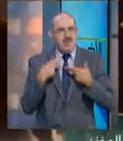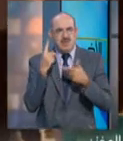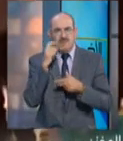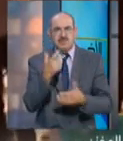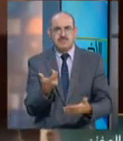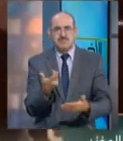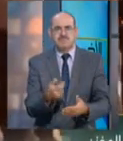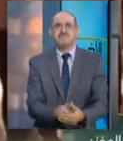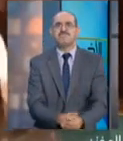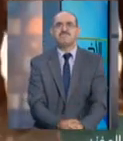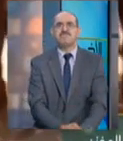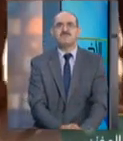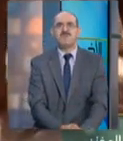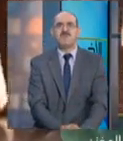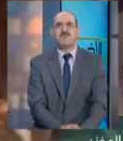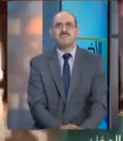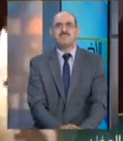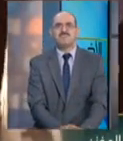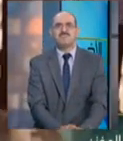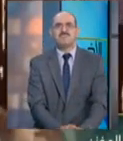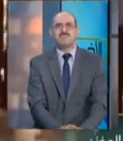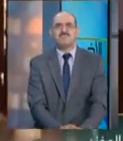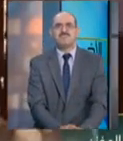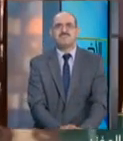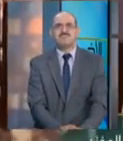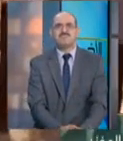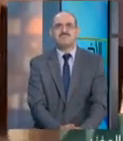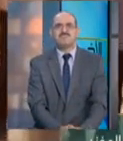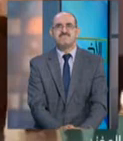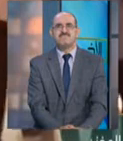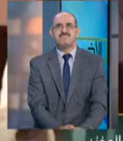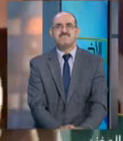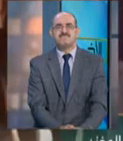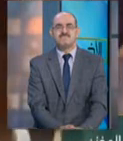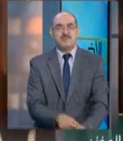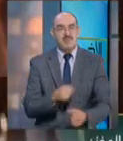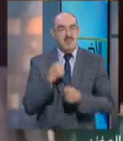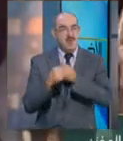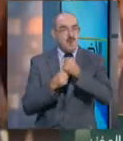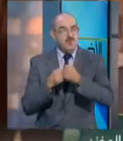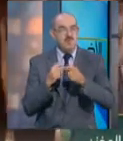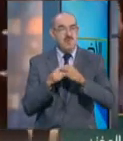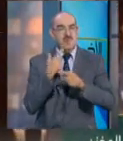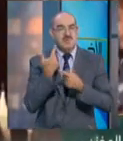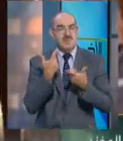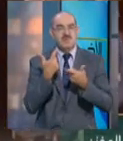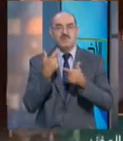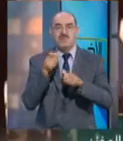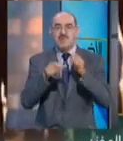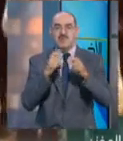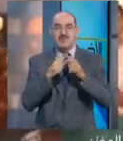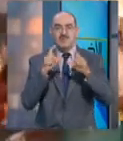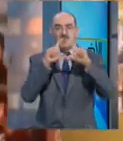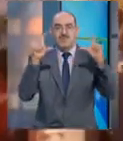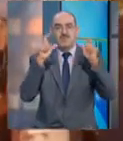ركبنا الزوارق، ركبنا الزوارق. معاناة دفعت المحتجين لرفع